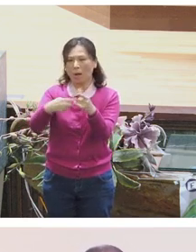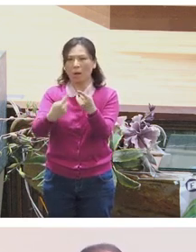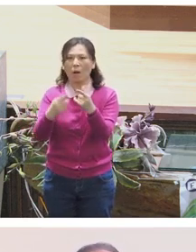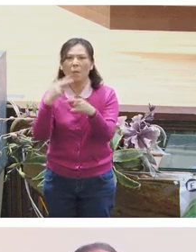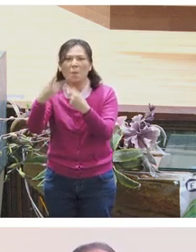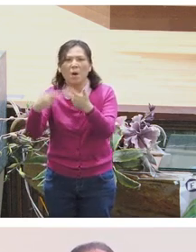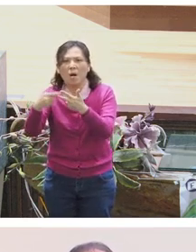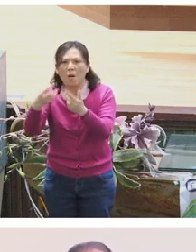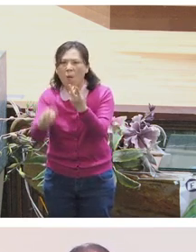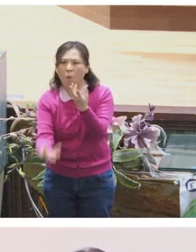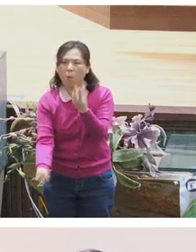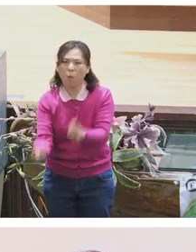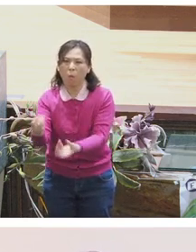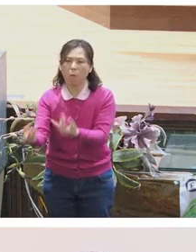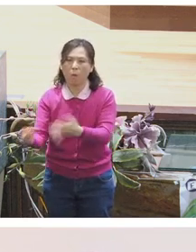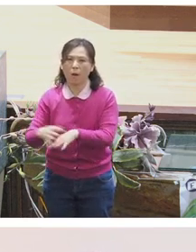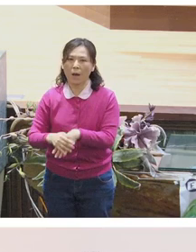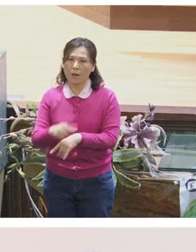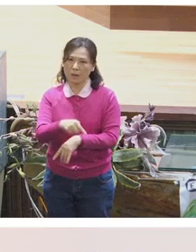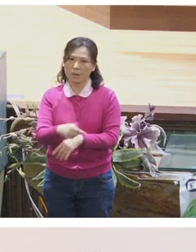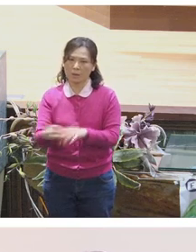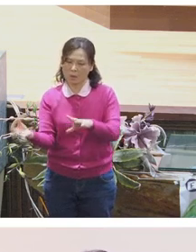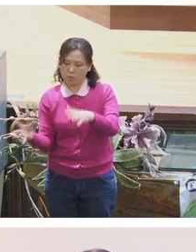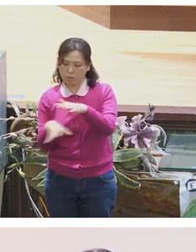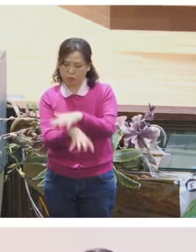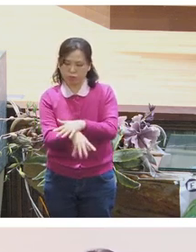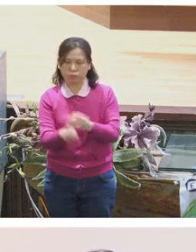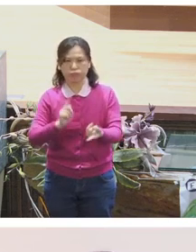对的地方，用到不对的地方。